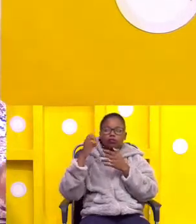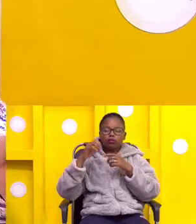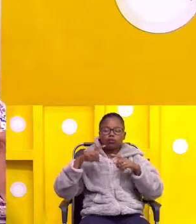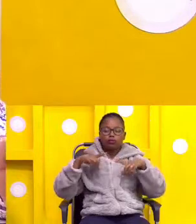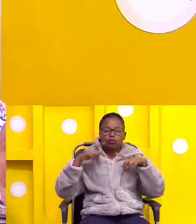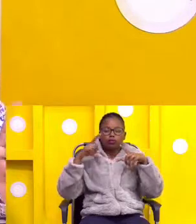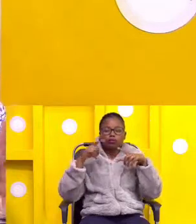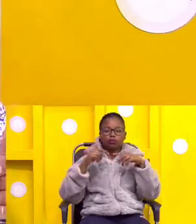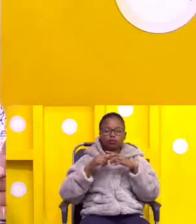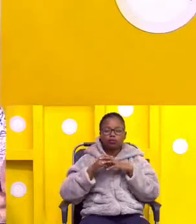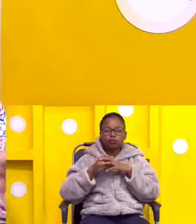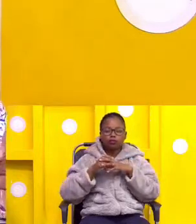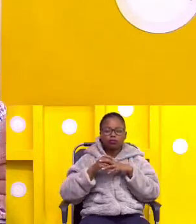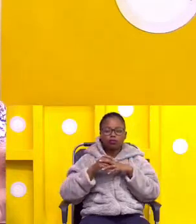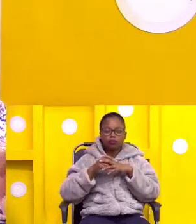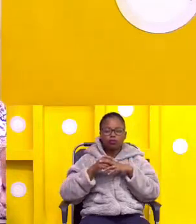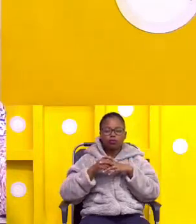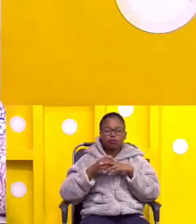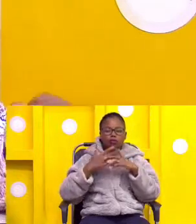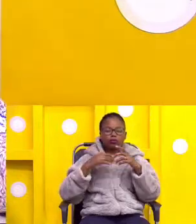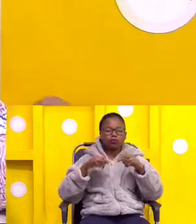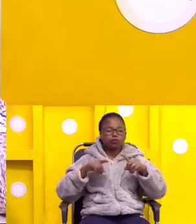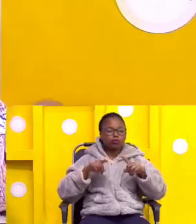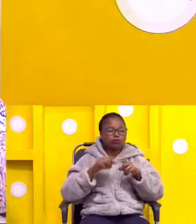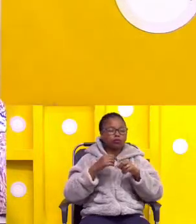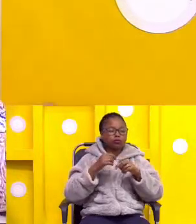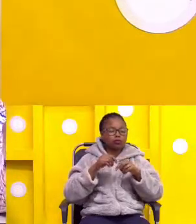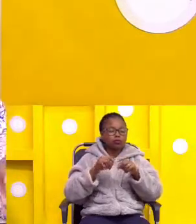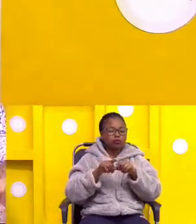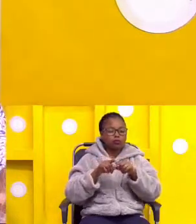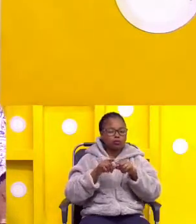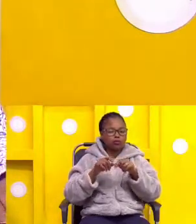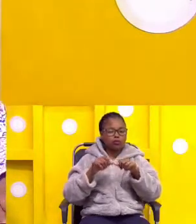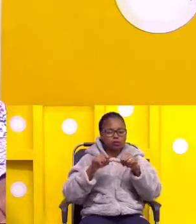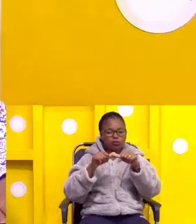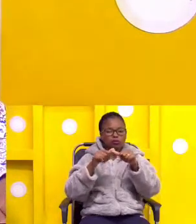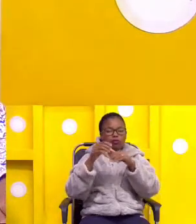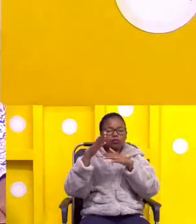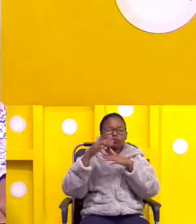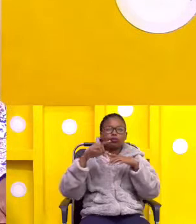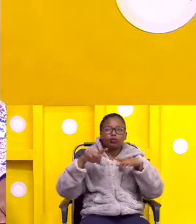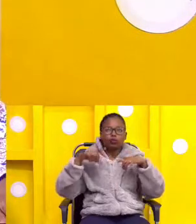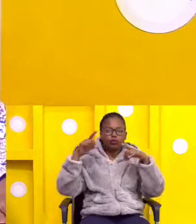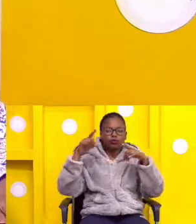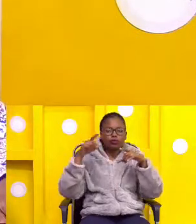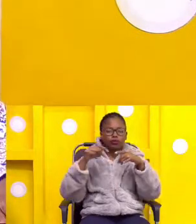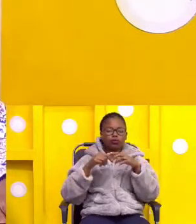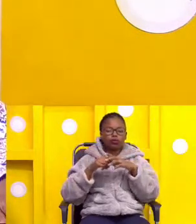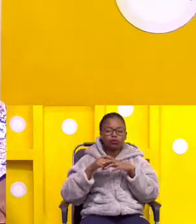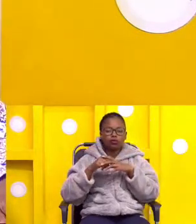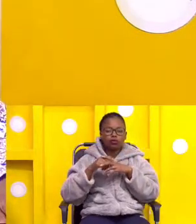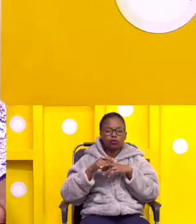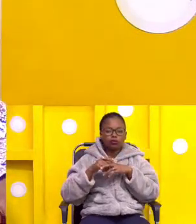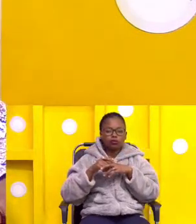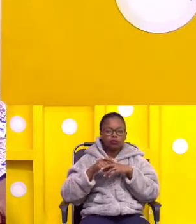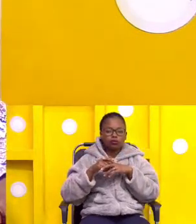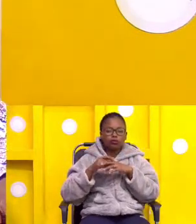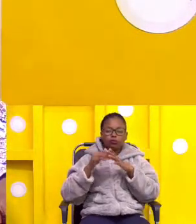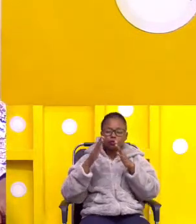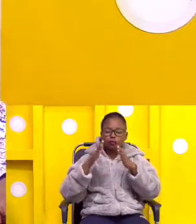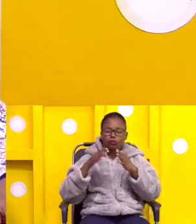na nĩ kũrĩ nao mathurĩtwo makaamũrwa kũnyitĩrĩra kĩgongona kĩa ngai mũtũũra muoyo o mũndũ nĩ amenye position yake